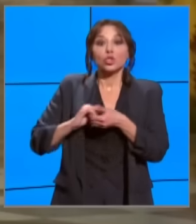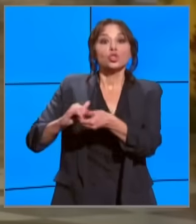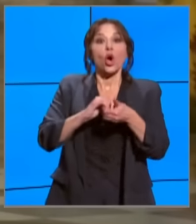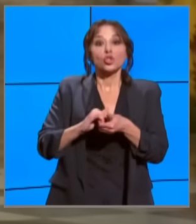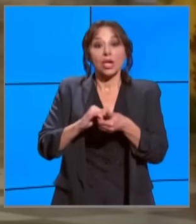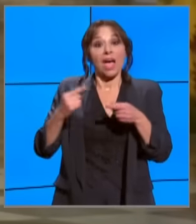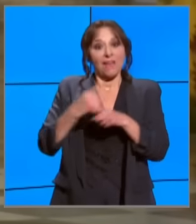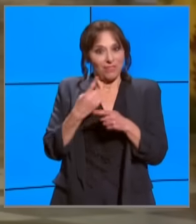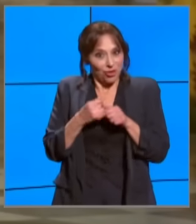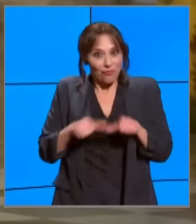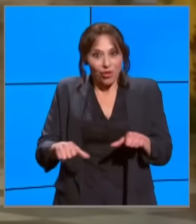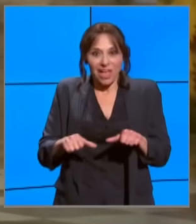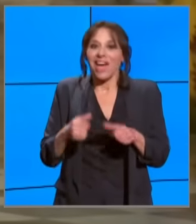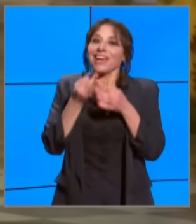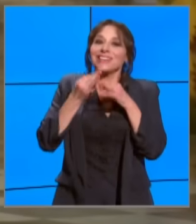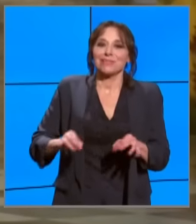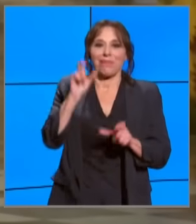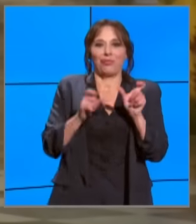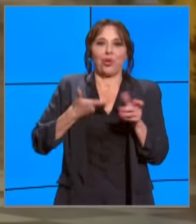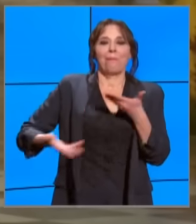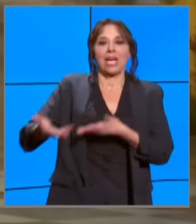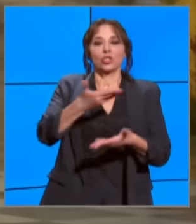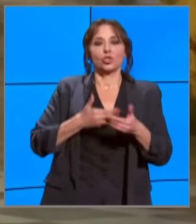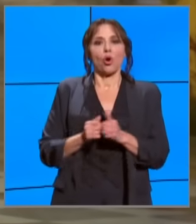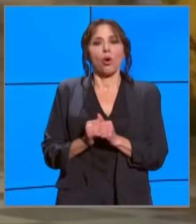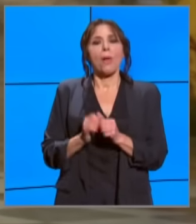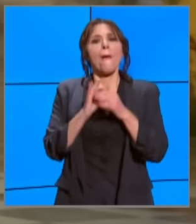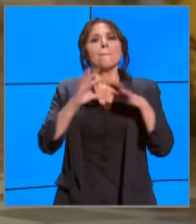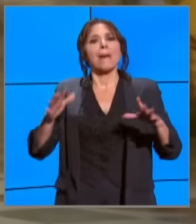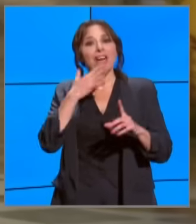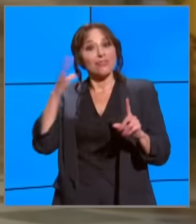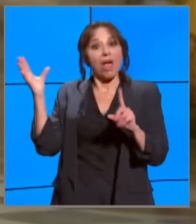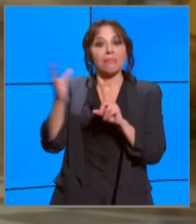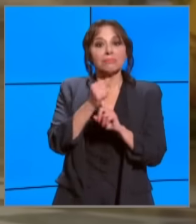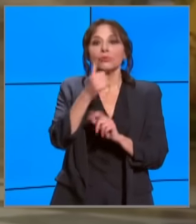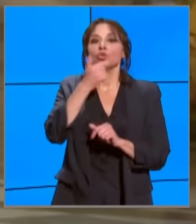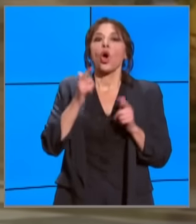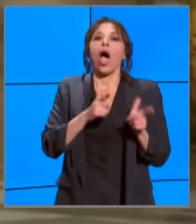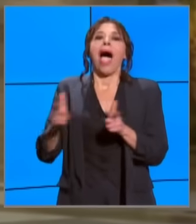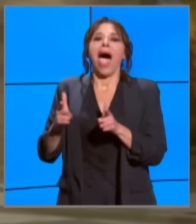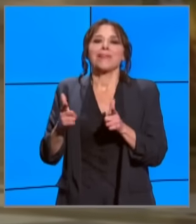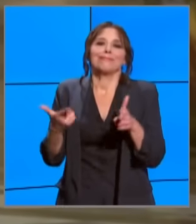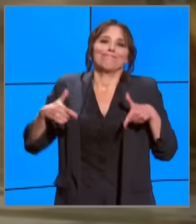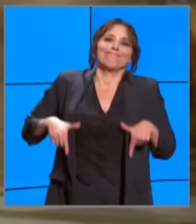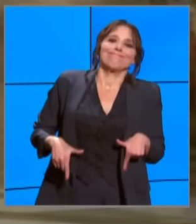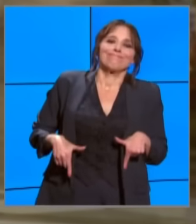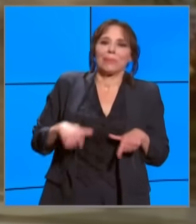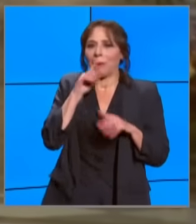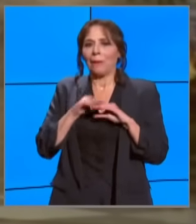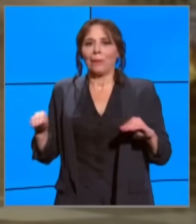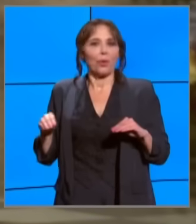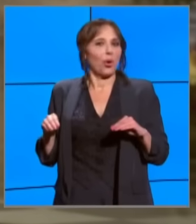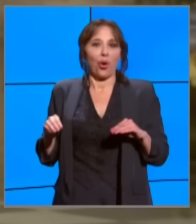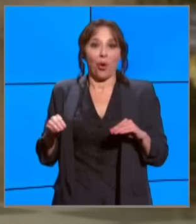persone per conseguire pace non è sufficiente far tacere le armi costruirla